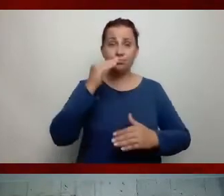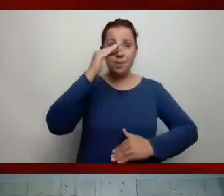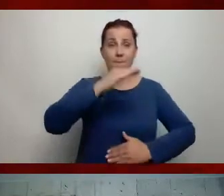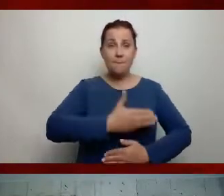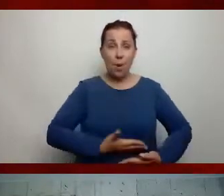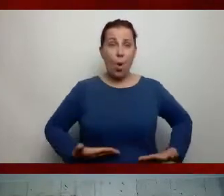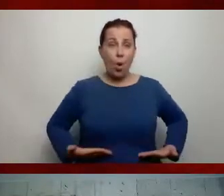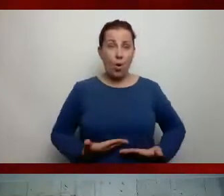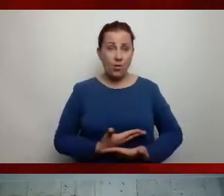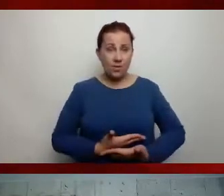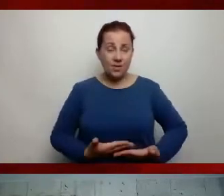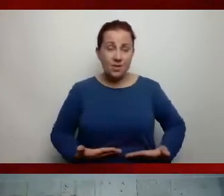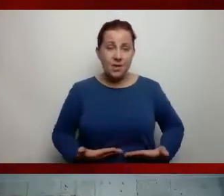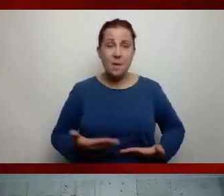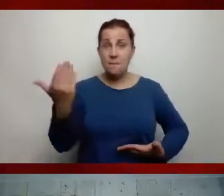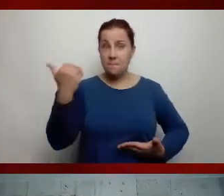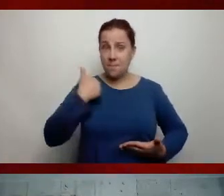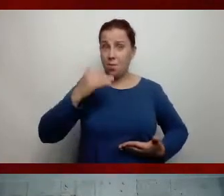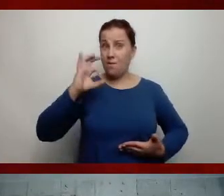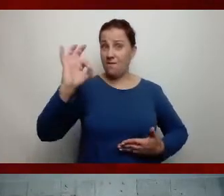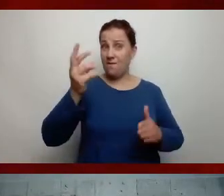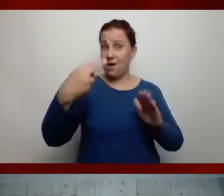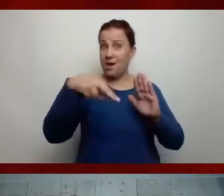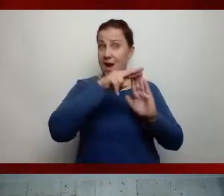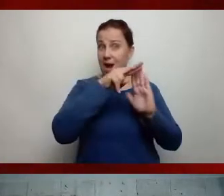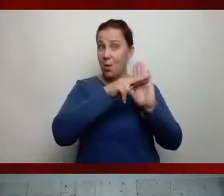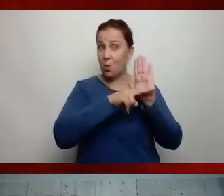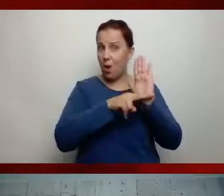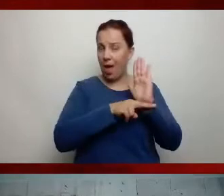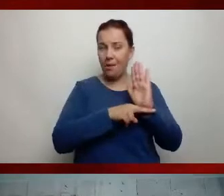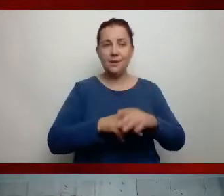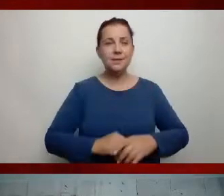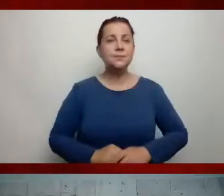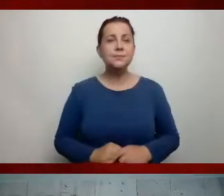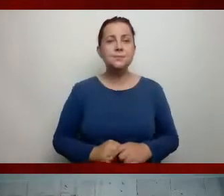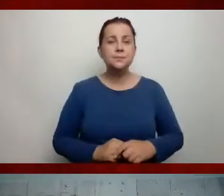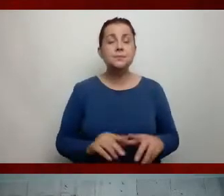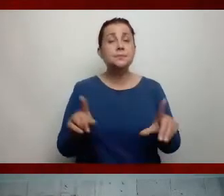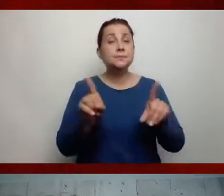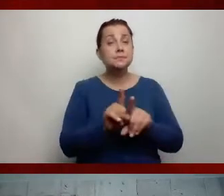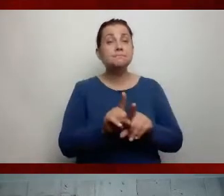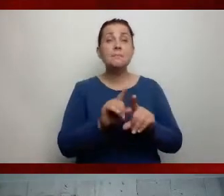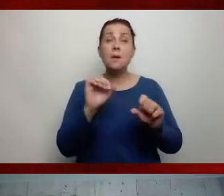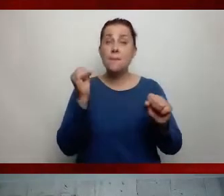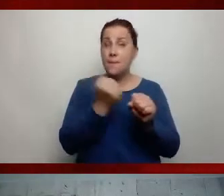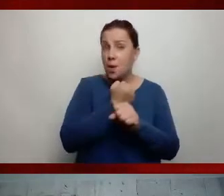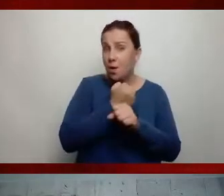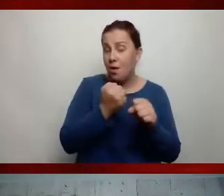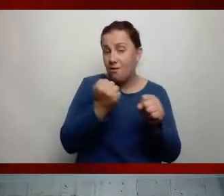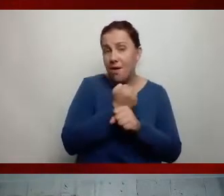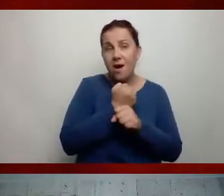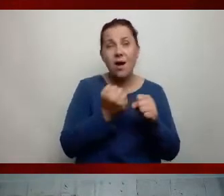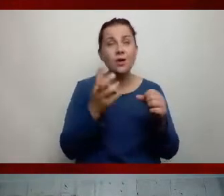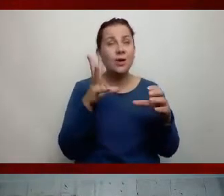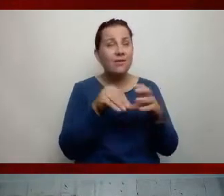swój regulamin, bardzo poważny, a jednocześnie